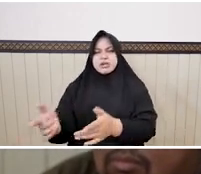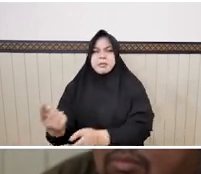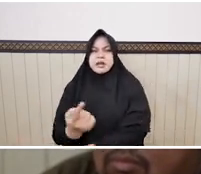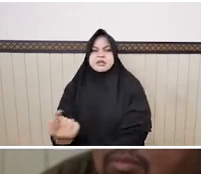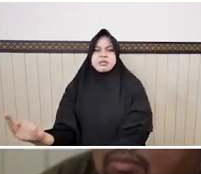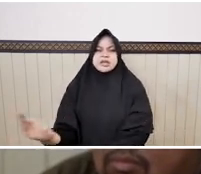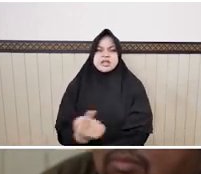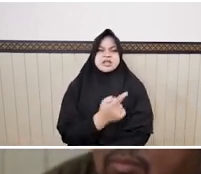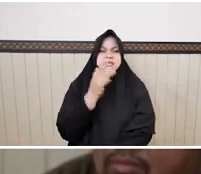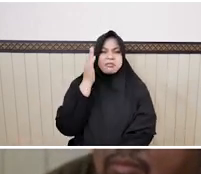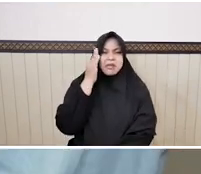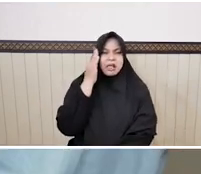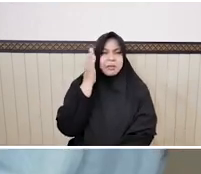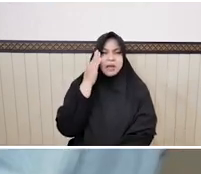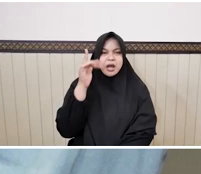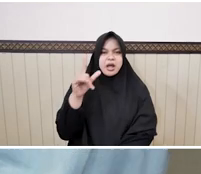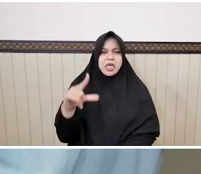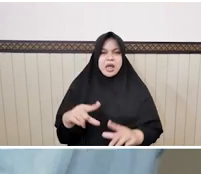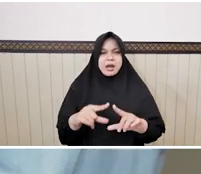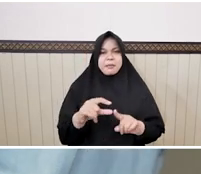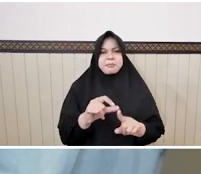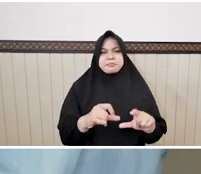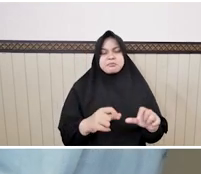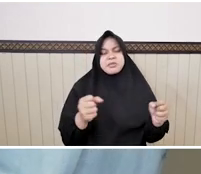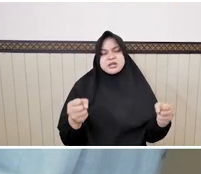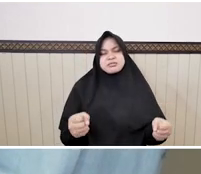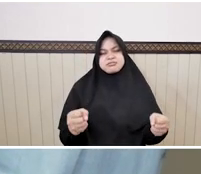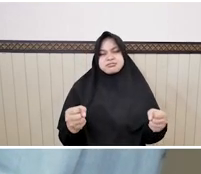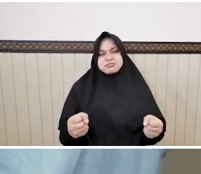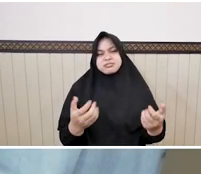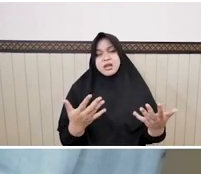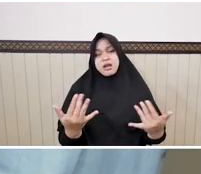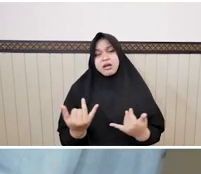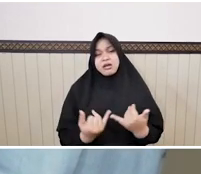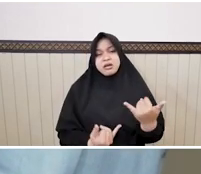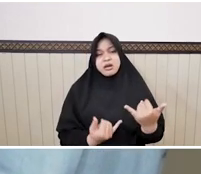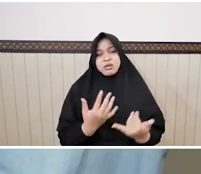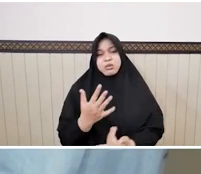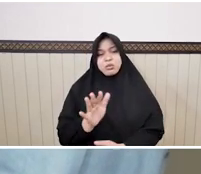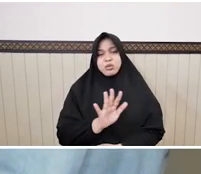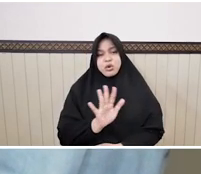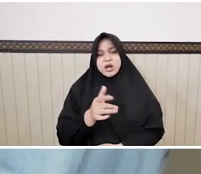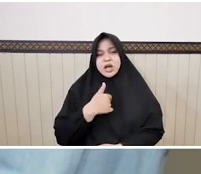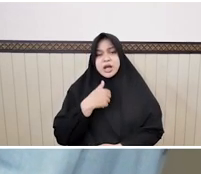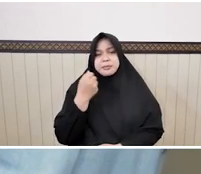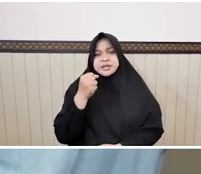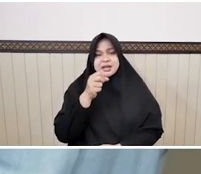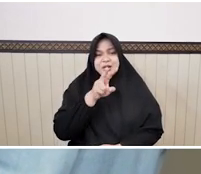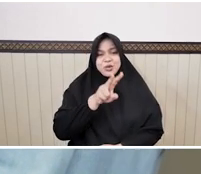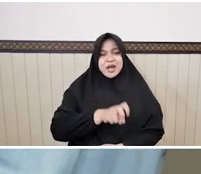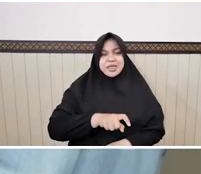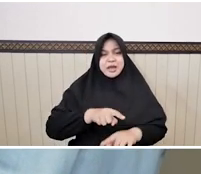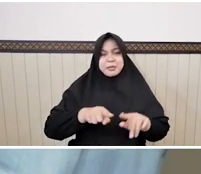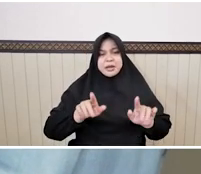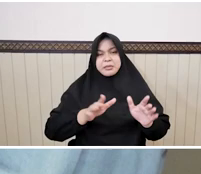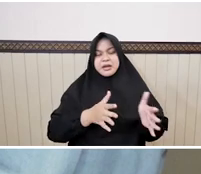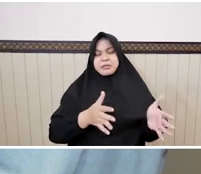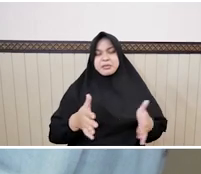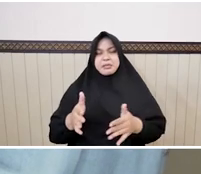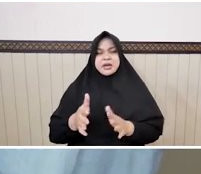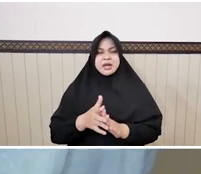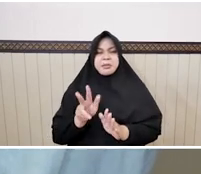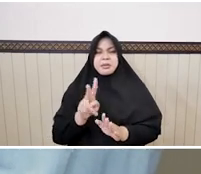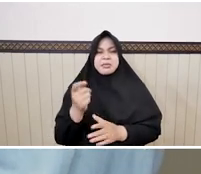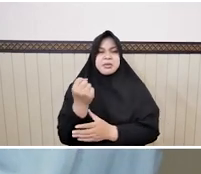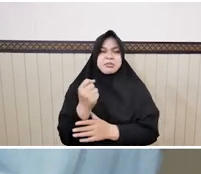kepala Lapas kepala Rutan akhirnya ya tadi Yusuf bukan cuman gak bisa digunakan Ya sebaliknya malah